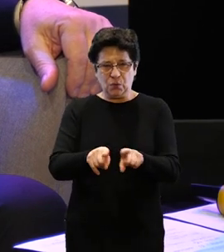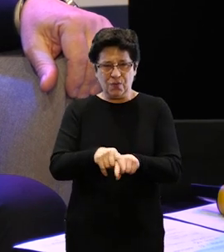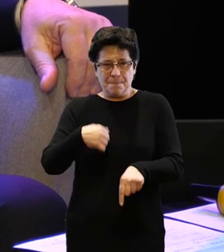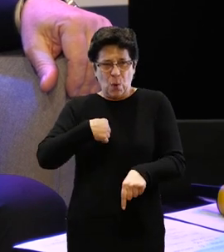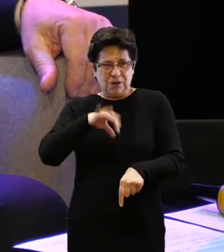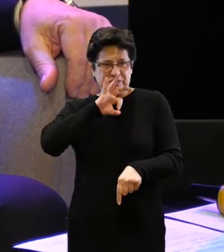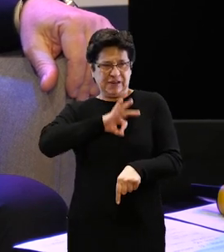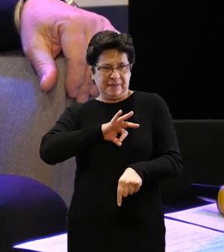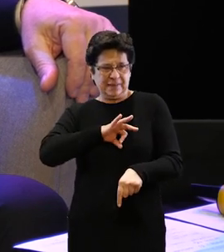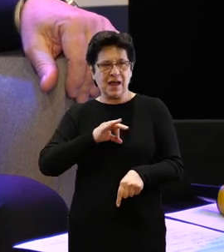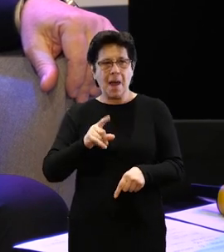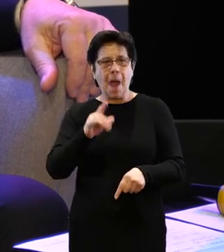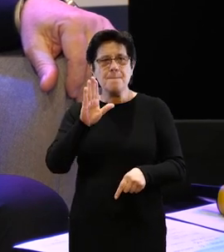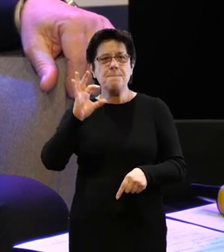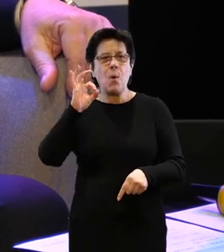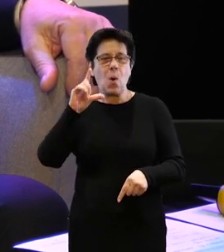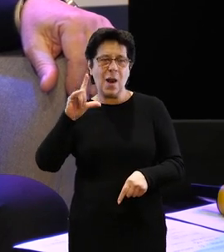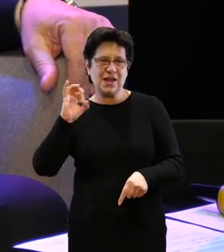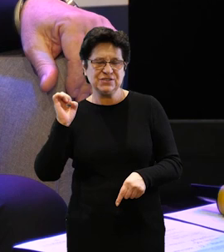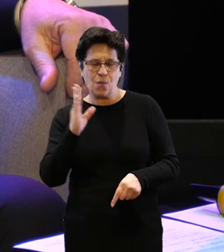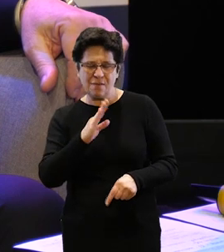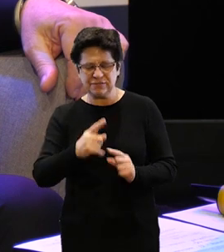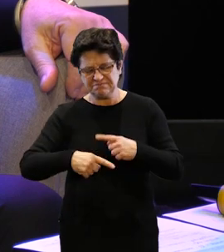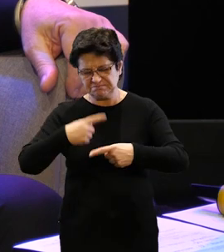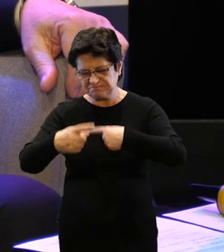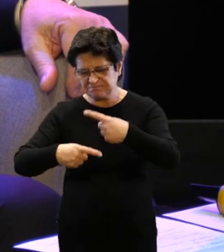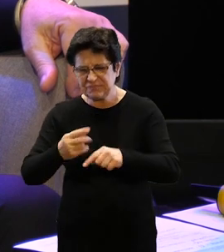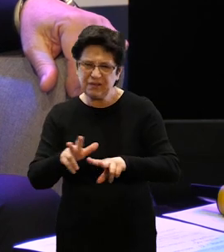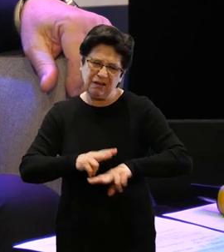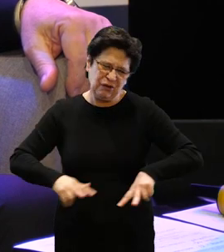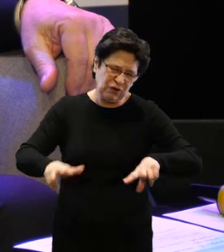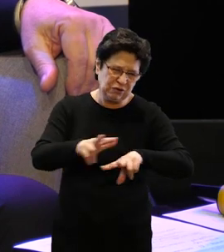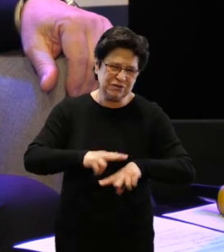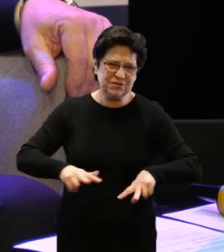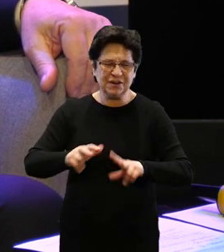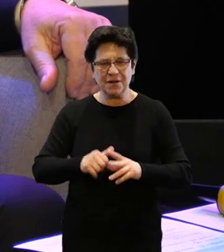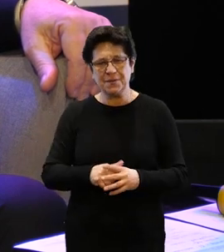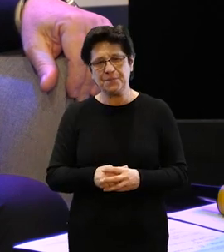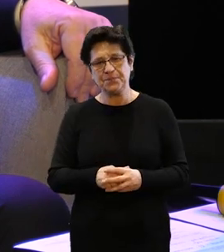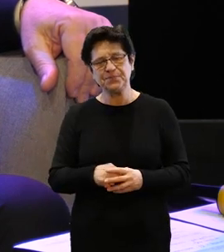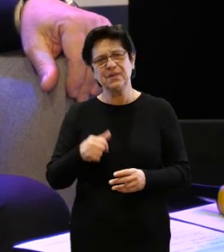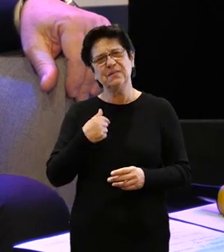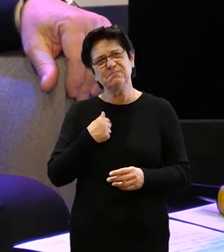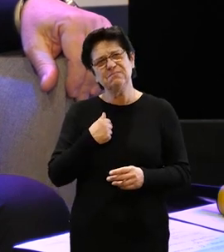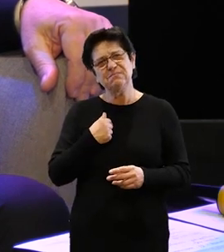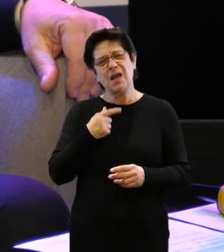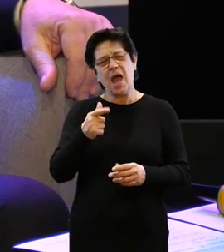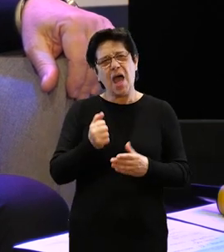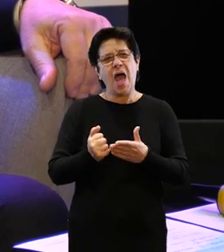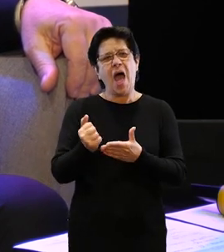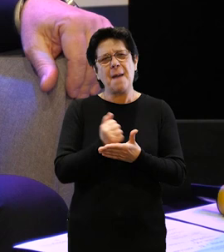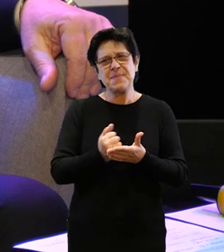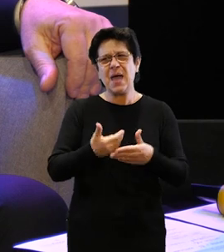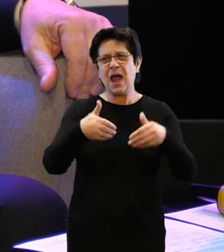imię Bolesław ja tak sobie tłumaczę jeżeli chodzi o apteki to było bardzo